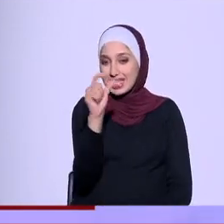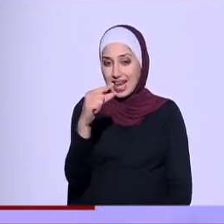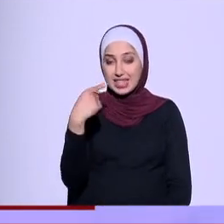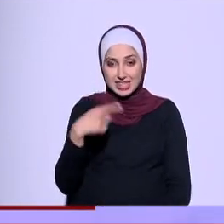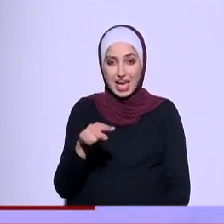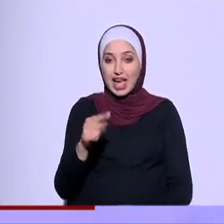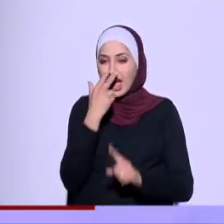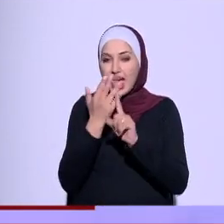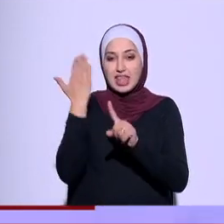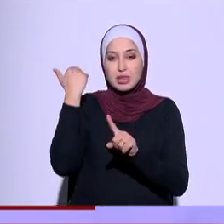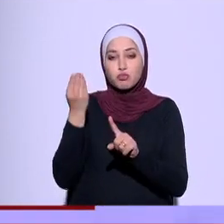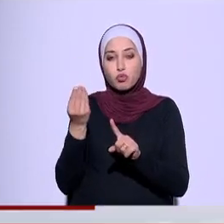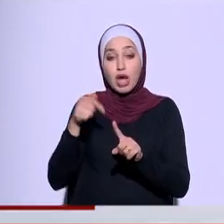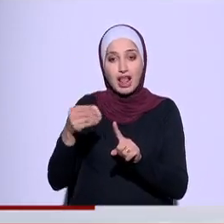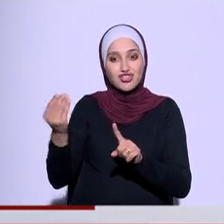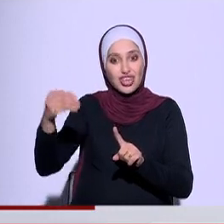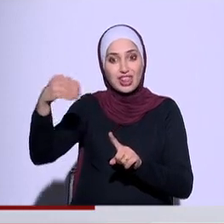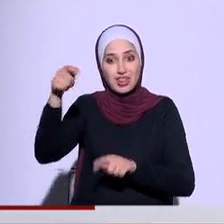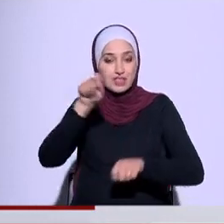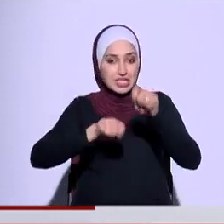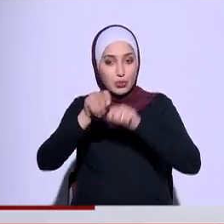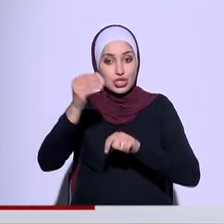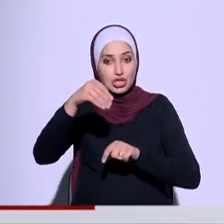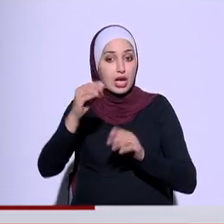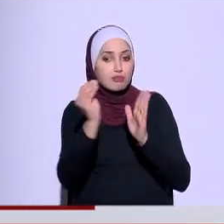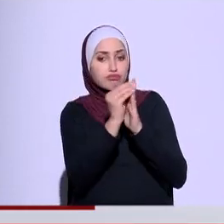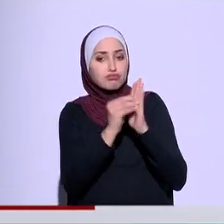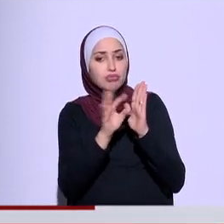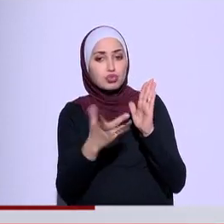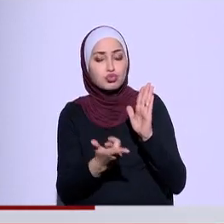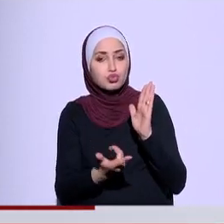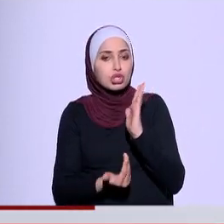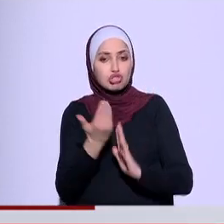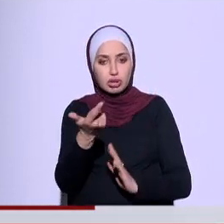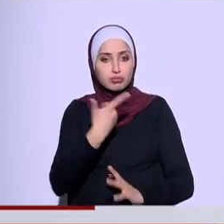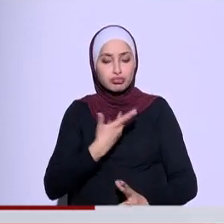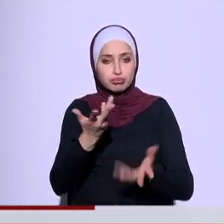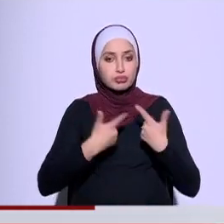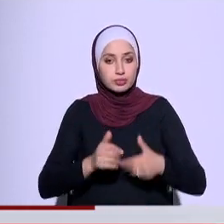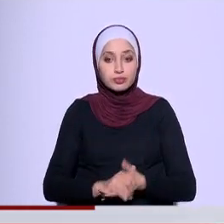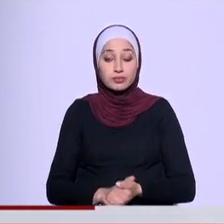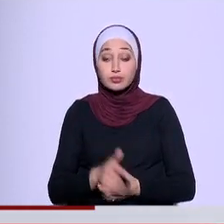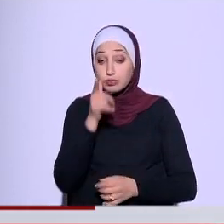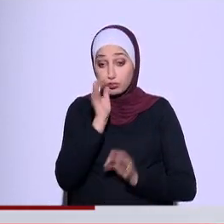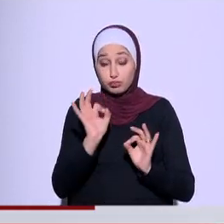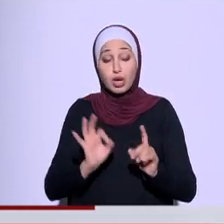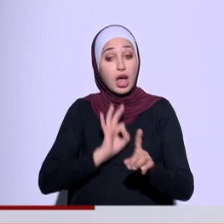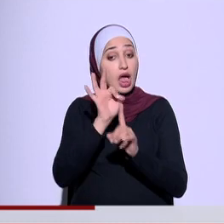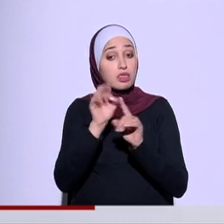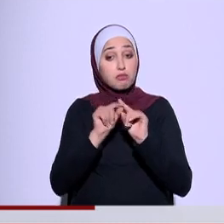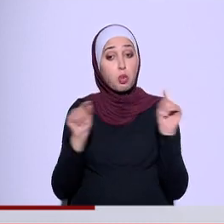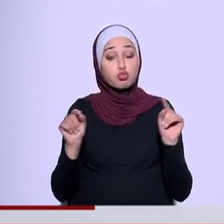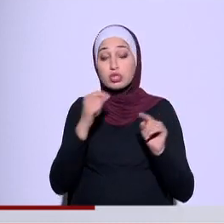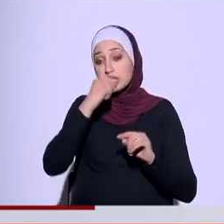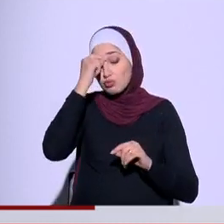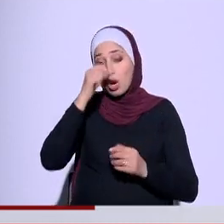جديدة؟ يسعد مساك سيدي. أول حابب أبدأ من الهدف من تطبيق سند، طبعا يصبح هو